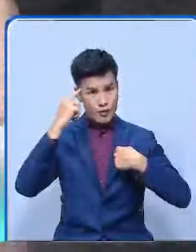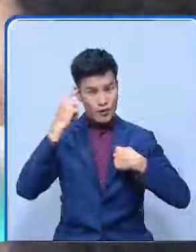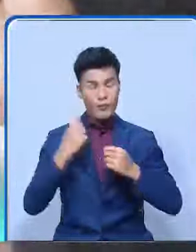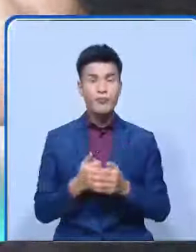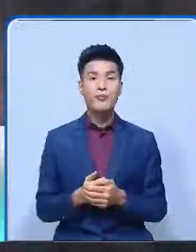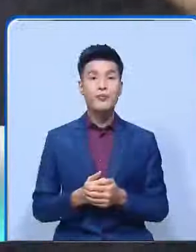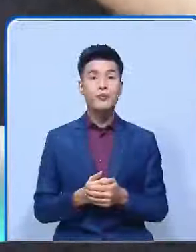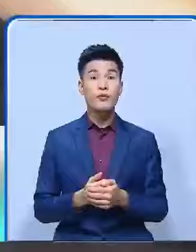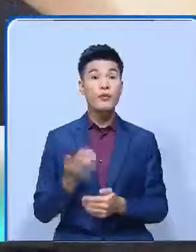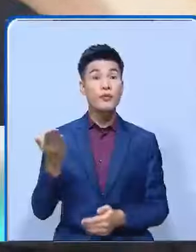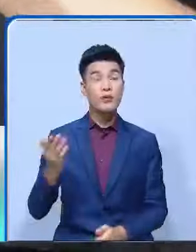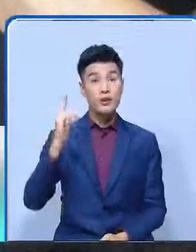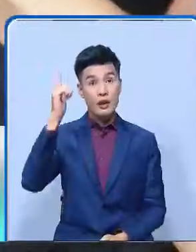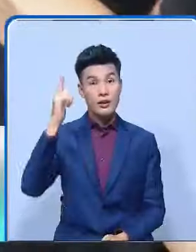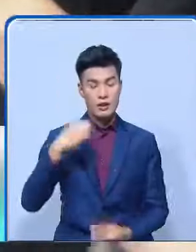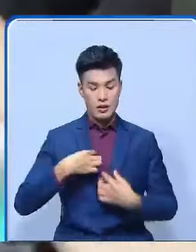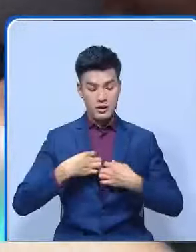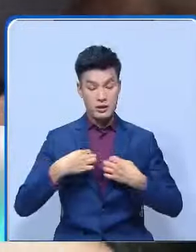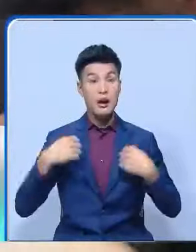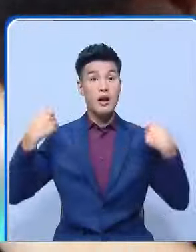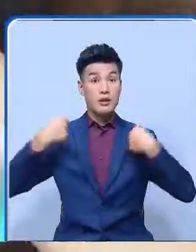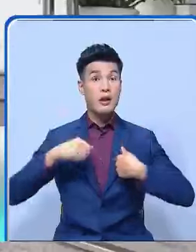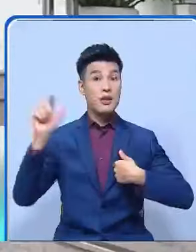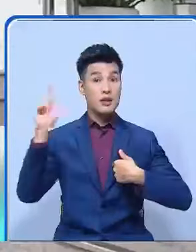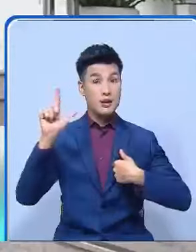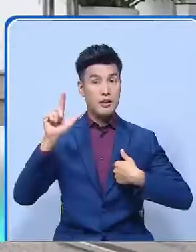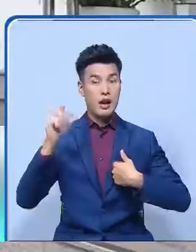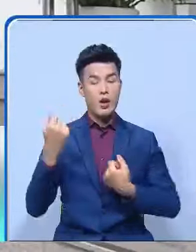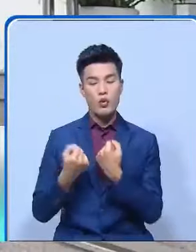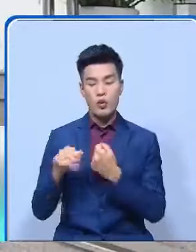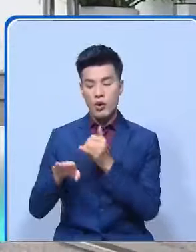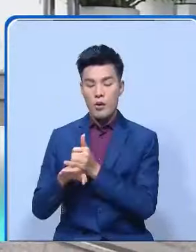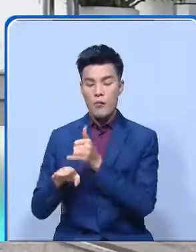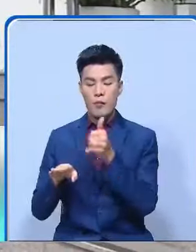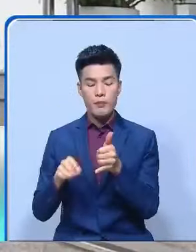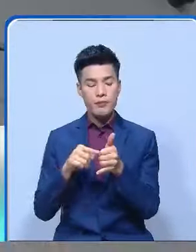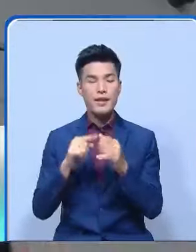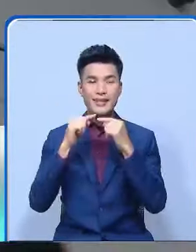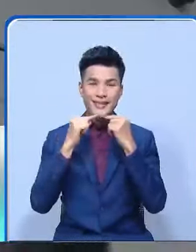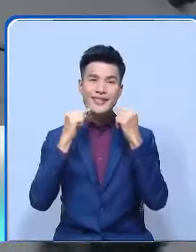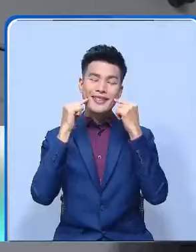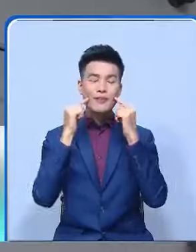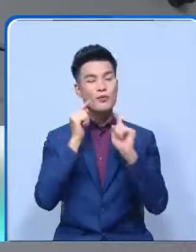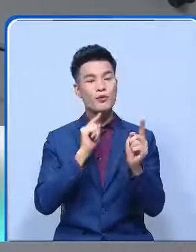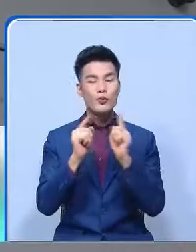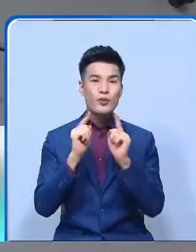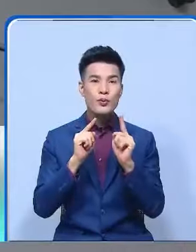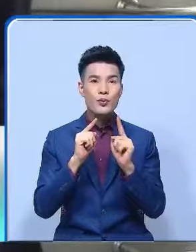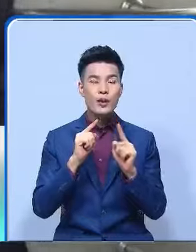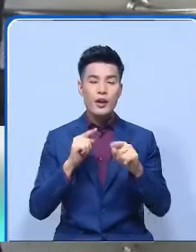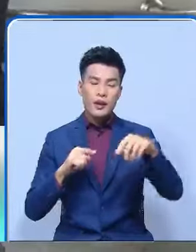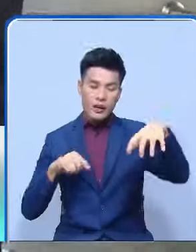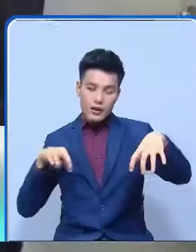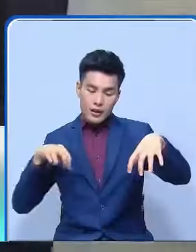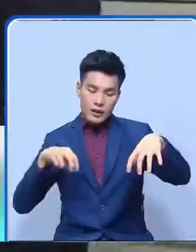วัตรอดีตนายกรัฐมนตรีสวมใส่เสื้อสีเหลืองนะคะลงจากรถก็หน้าตายิ้มแย้มพูดเรื่องนี้กับสื่อมวลชนก่อนจะเดินขึ้นบันไดศาลอาญ